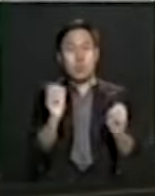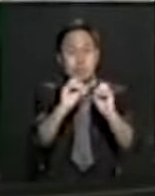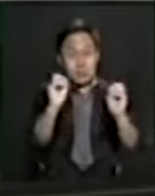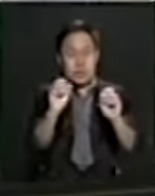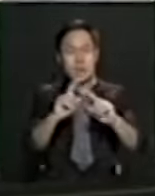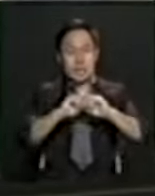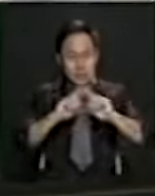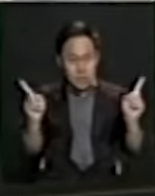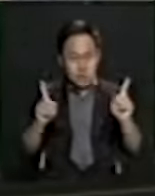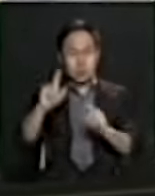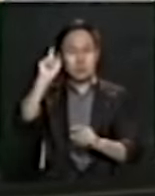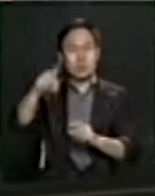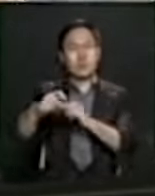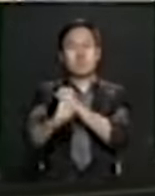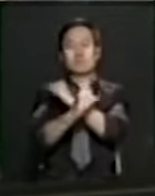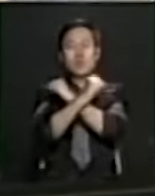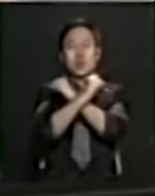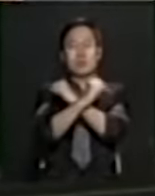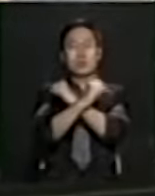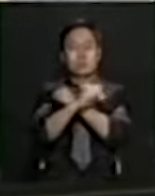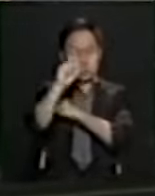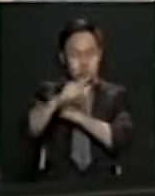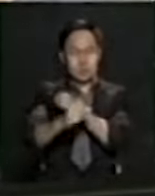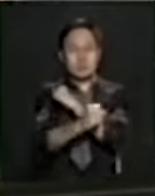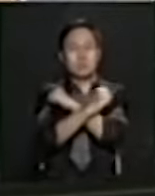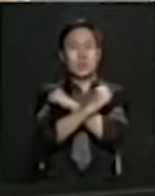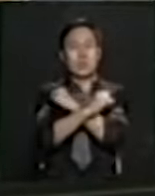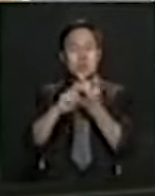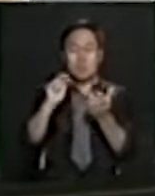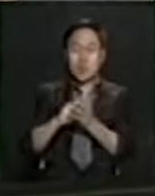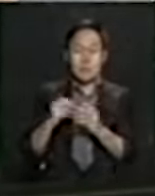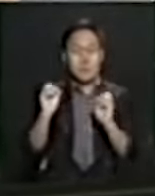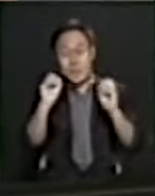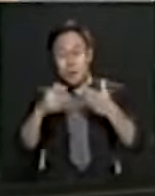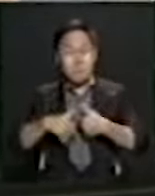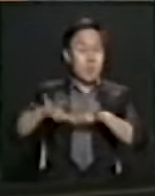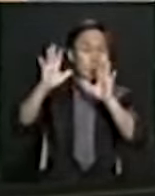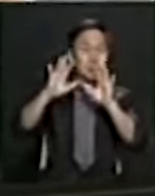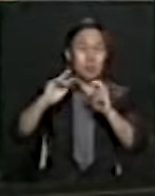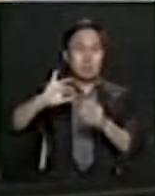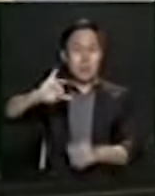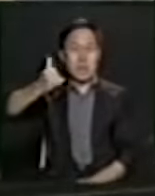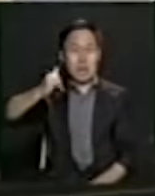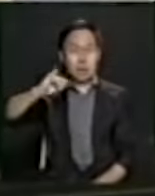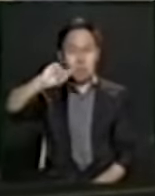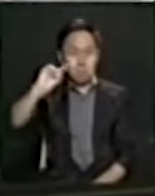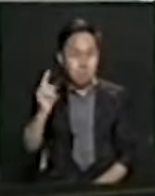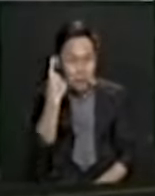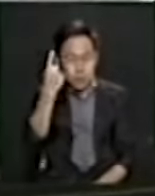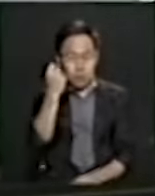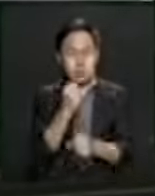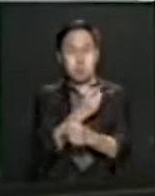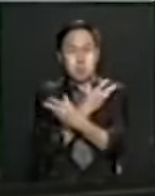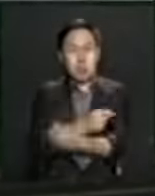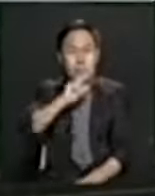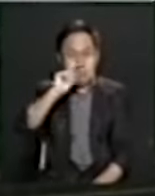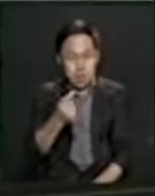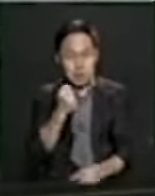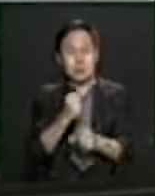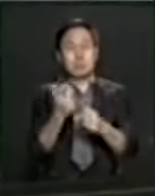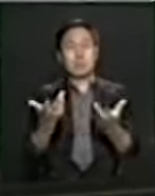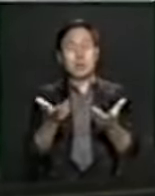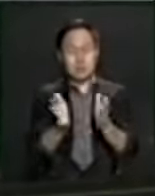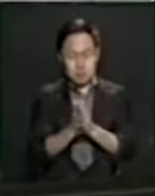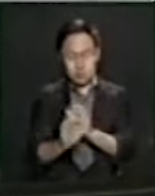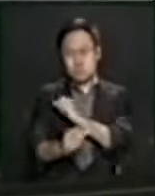เทศไทยเราไม่มีแต่เราก็จำเป็นต้องมีการรณรงค์เพื่อหยอดวัคซีนเพื่อป้องกัน อันนี้สำคัญมาก สำคัญมันเป็นเหตุของ